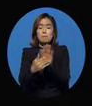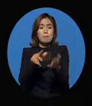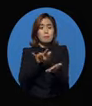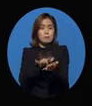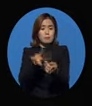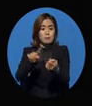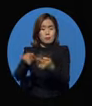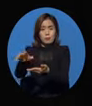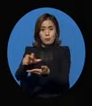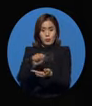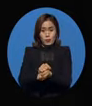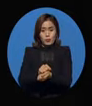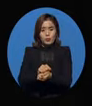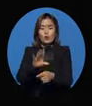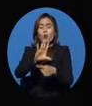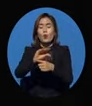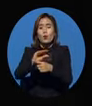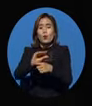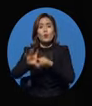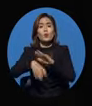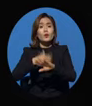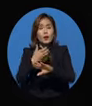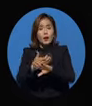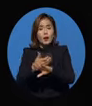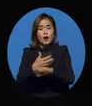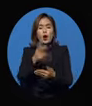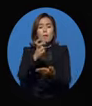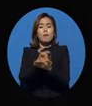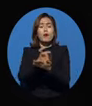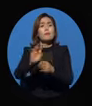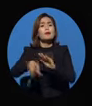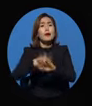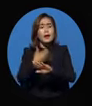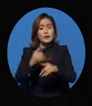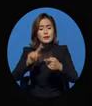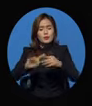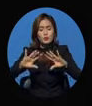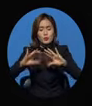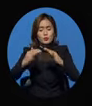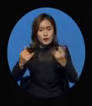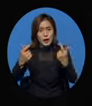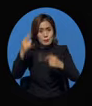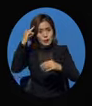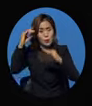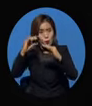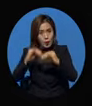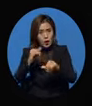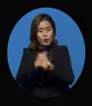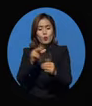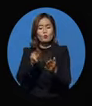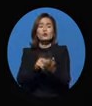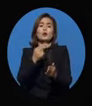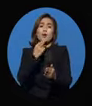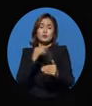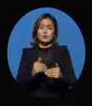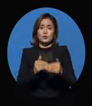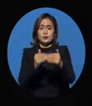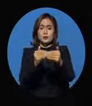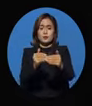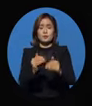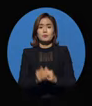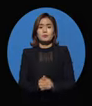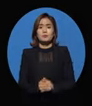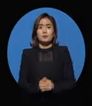가겠습니다 언론 교과서 밖의 역도 국민과 함께 공감대를 만들어 가면서 사실 없이 추진해 나가겠습니다